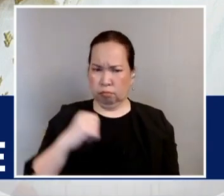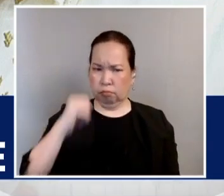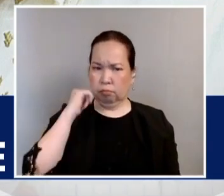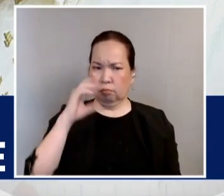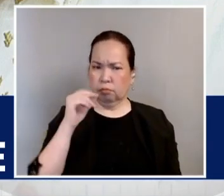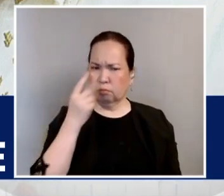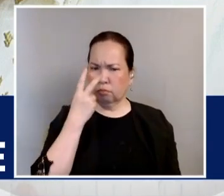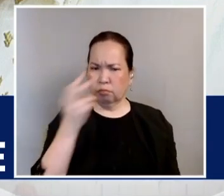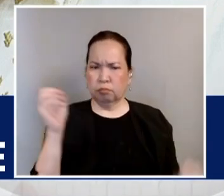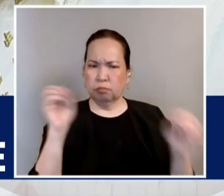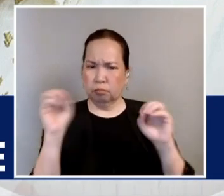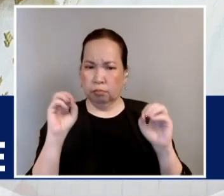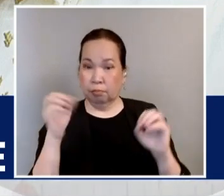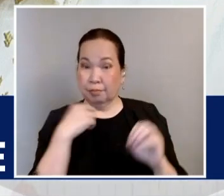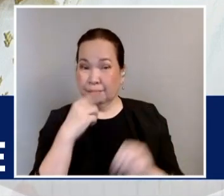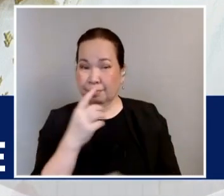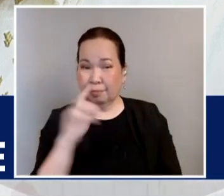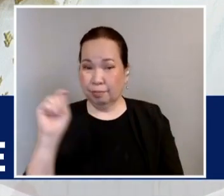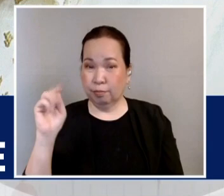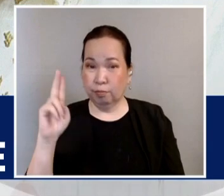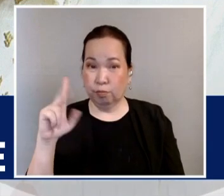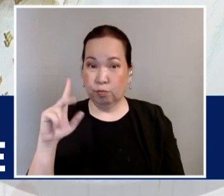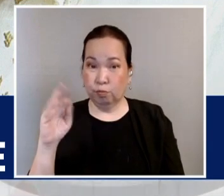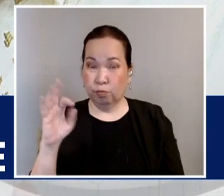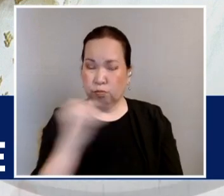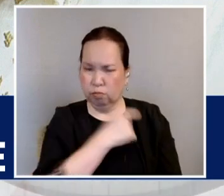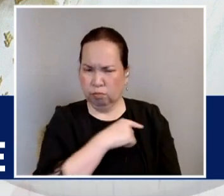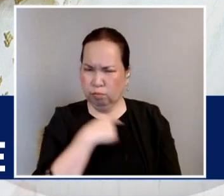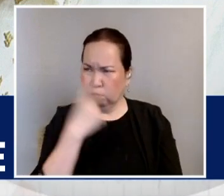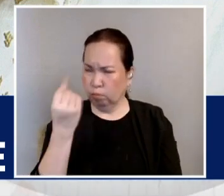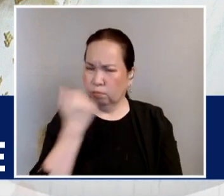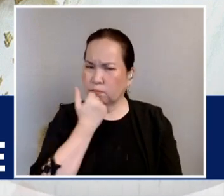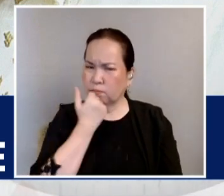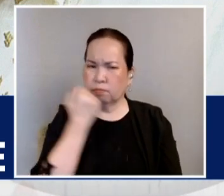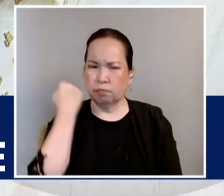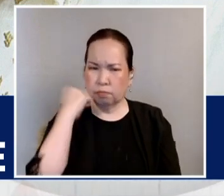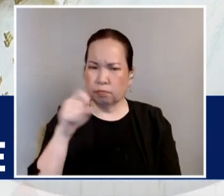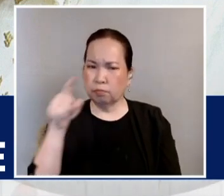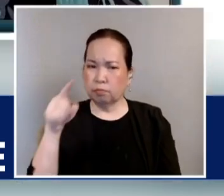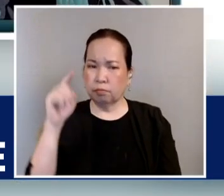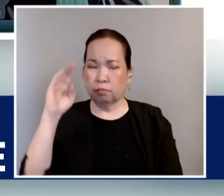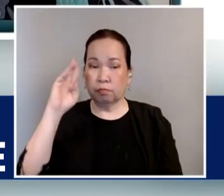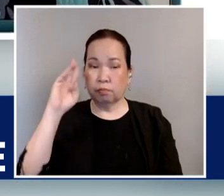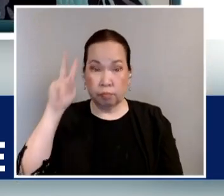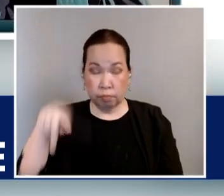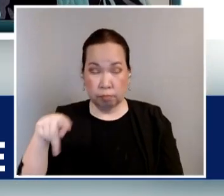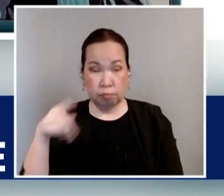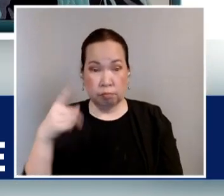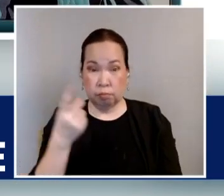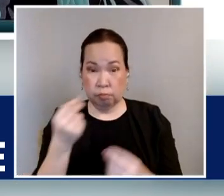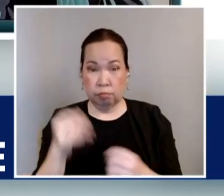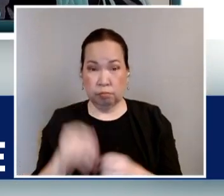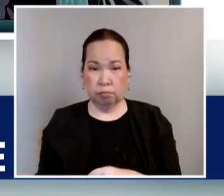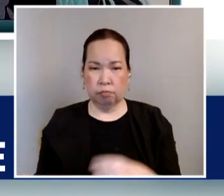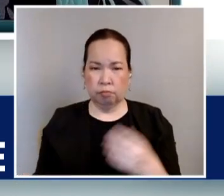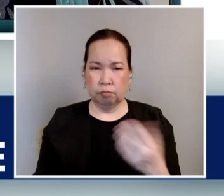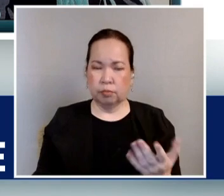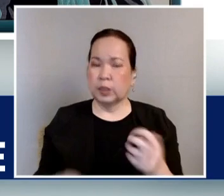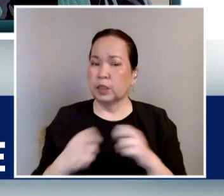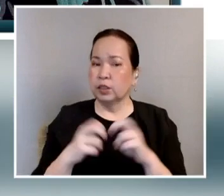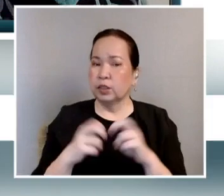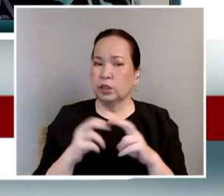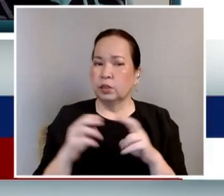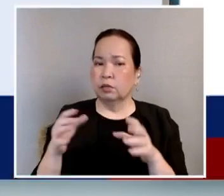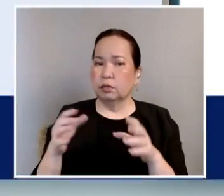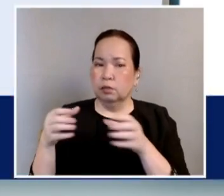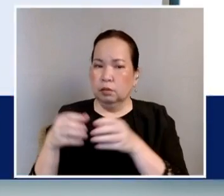eh. Because wala ako talaga eh. Wala namang violation, culpable violation of Constitution ang BPI. Kahit si House Deputy Minority Leader Franz Castro